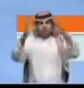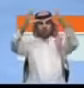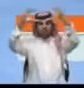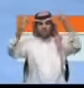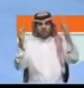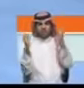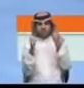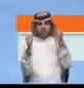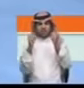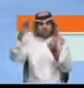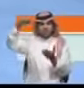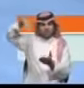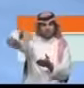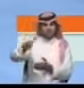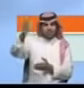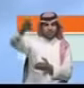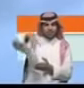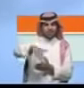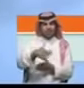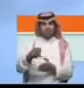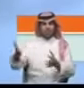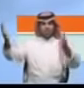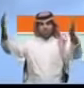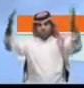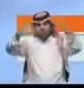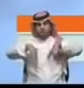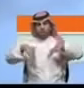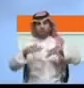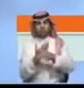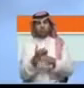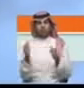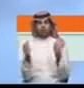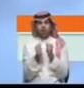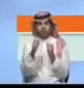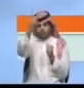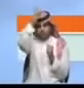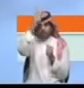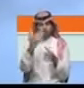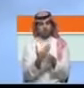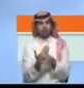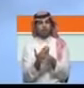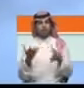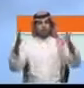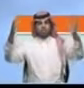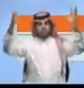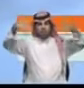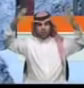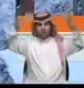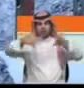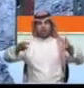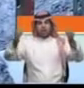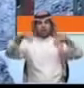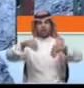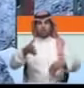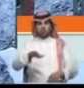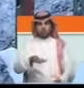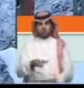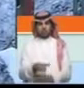حلبة للتزحلق على الجليد في بلدة بادريخنهال القريبة نتيجة تساقط الثلوج الكثيف.